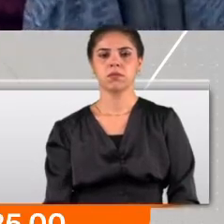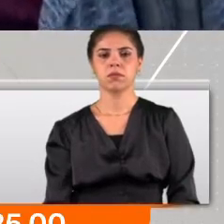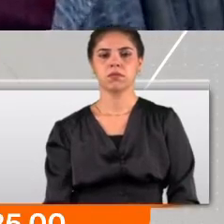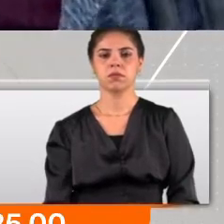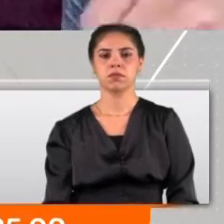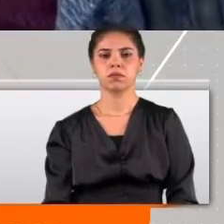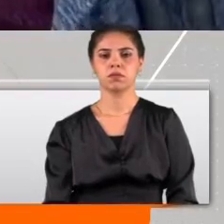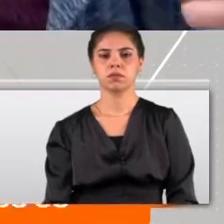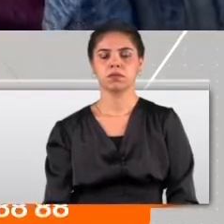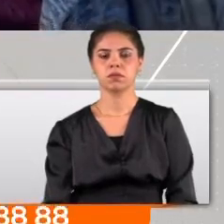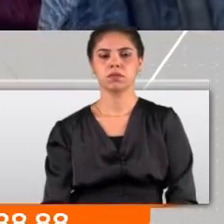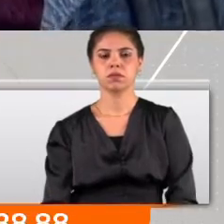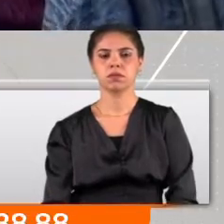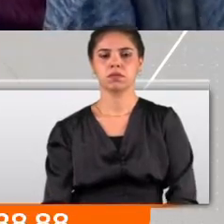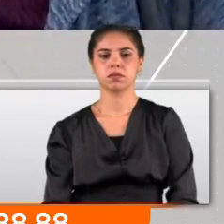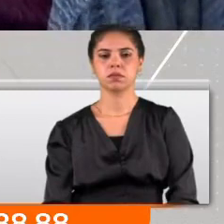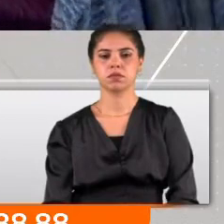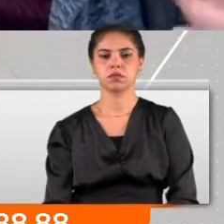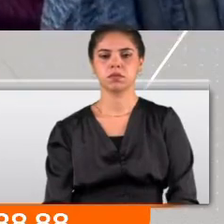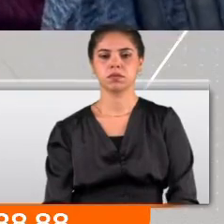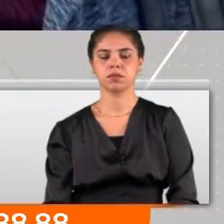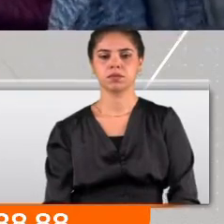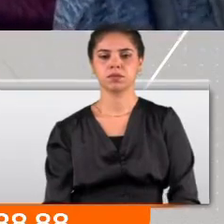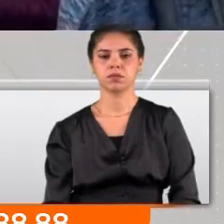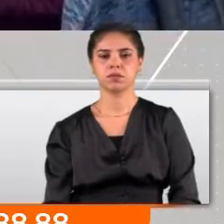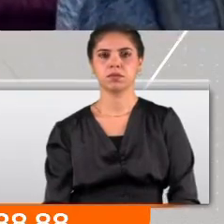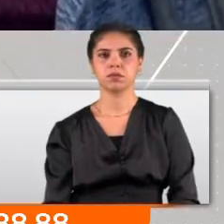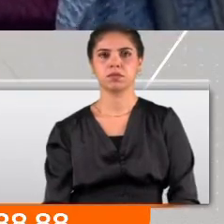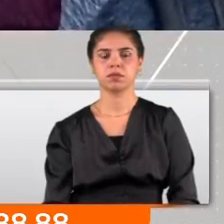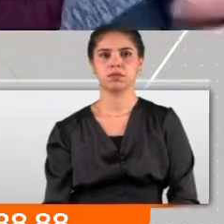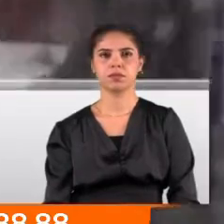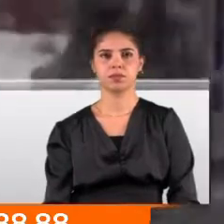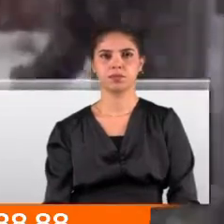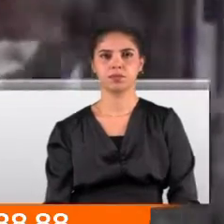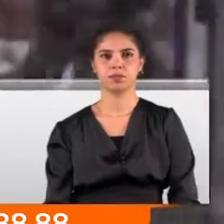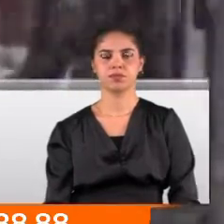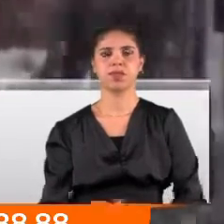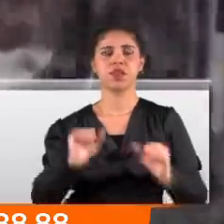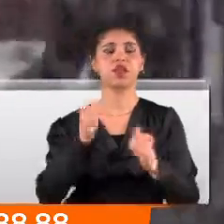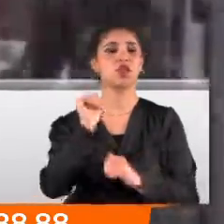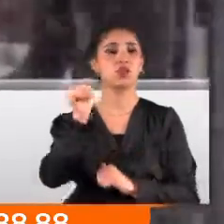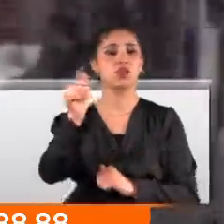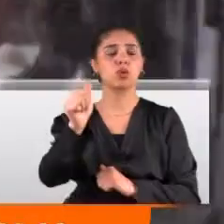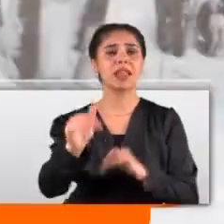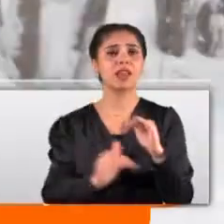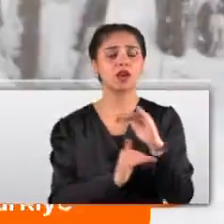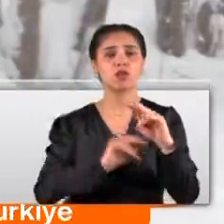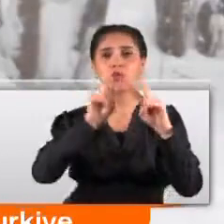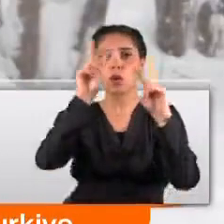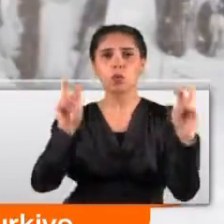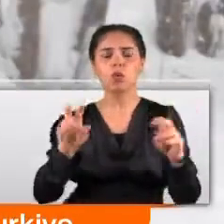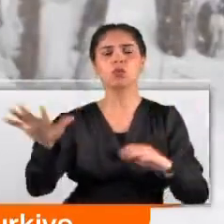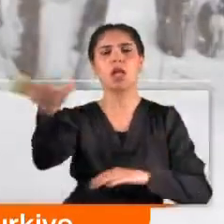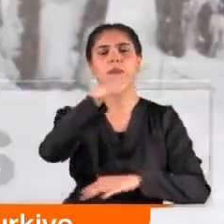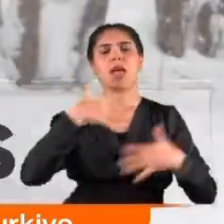prizde. İhtiyaç duyduğumda da televizyon ve çamaşır makinesini açıyorum. Kış günlerinde yaşanacaklar konusunda ise